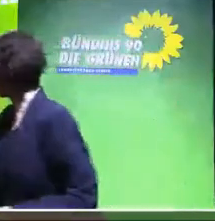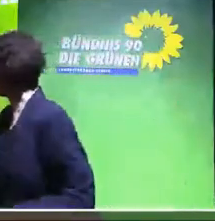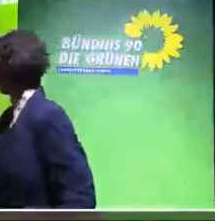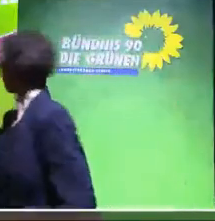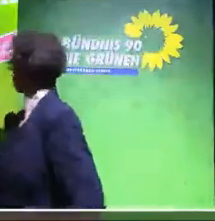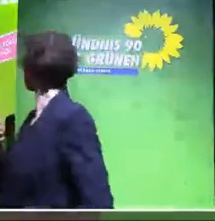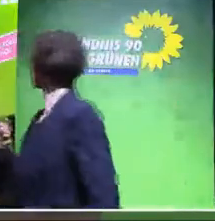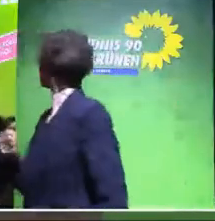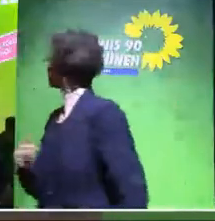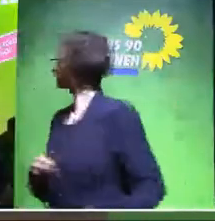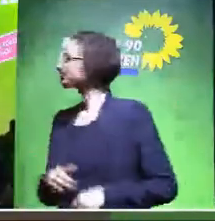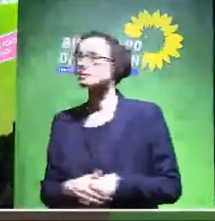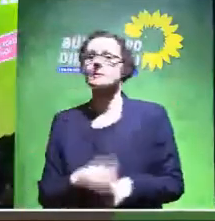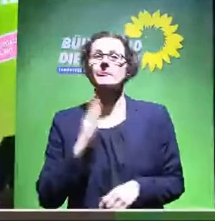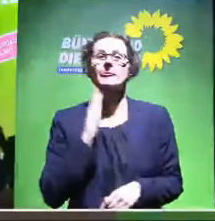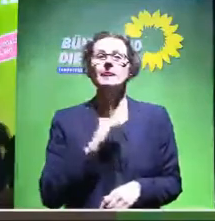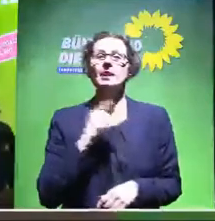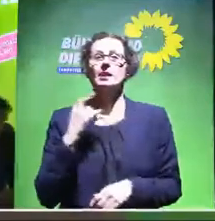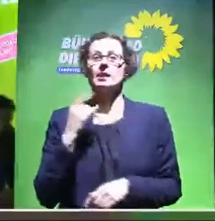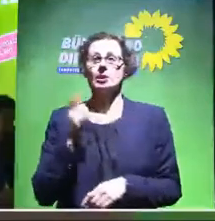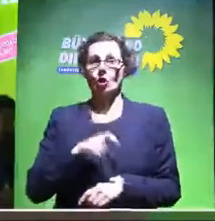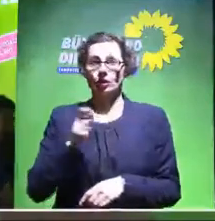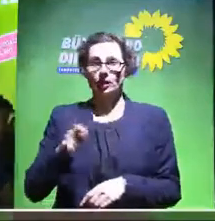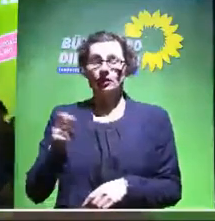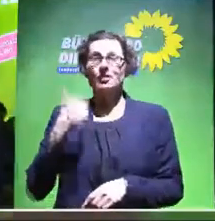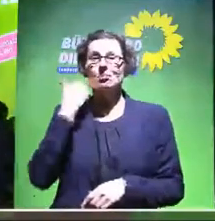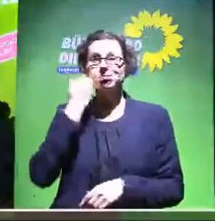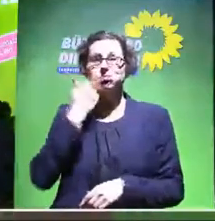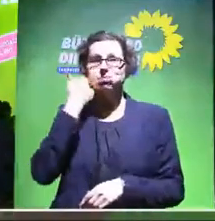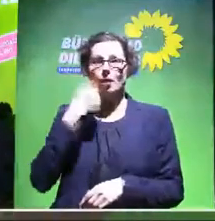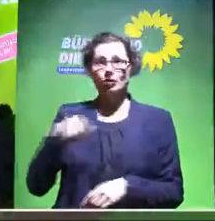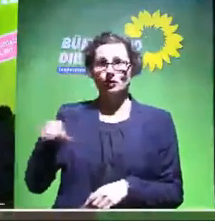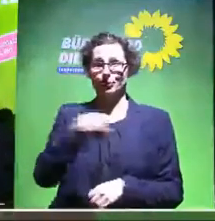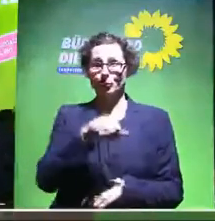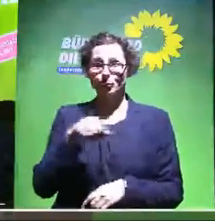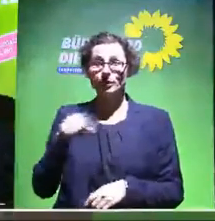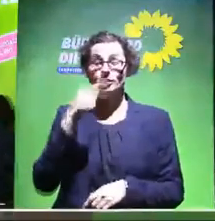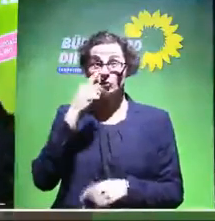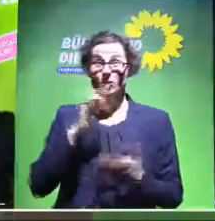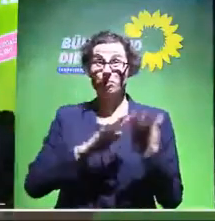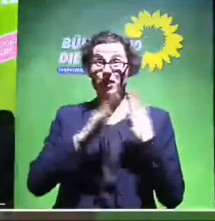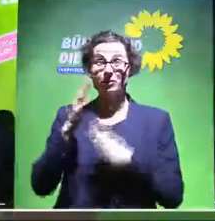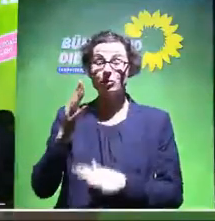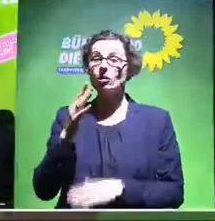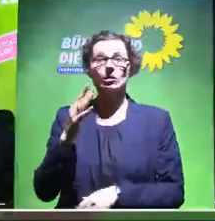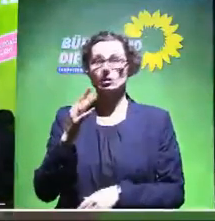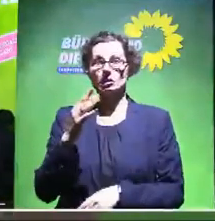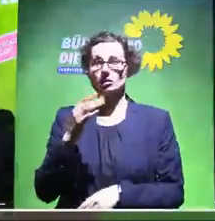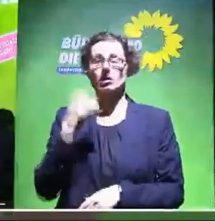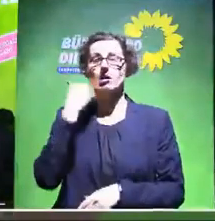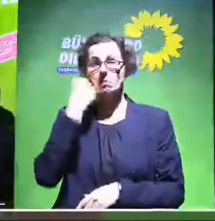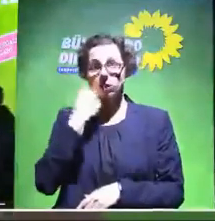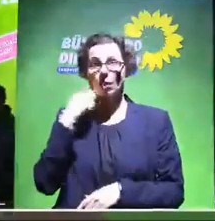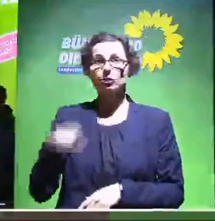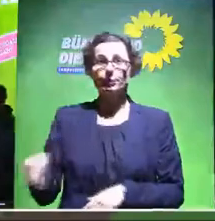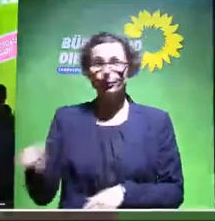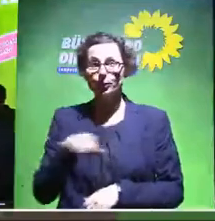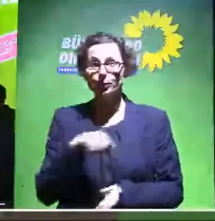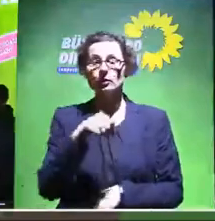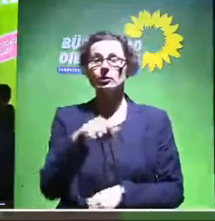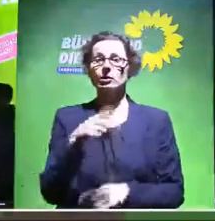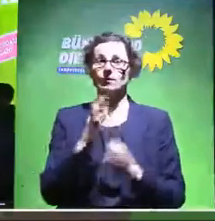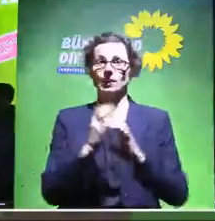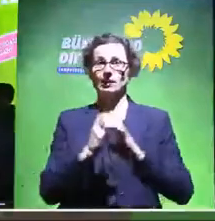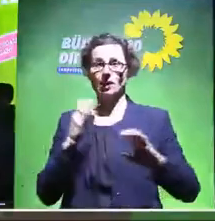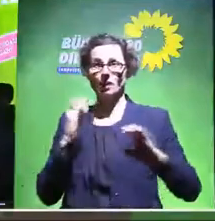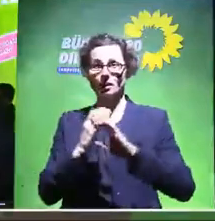Aber liebe Leute, braune Brühe, die gibt es nicht nur in Brandenburg. Unsere Kanalisation, die hält das extreme